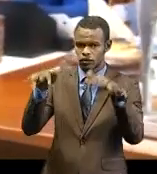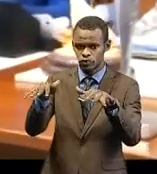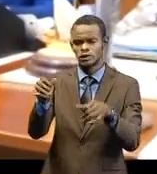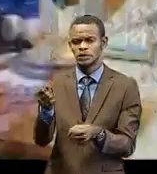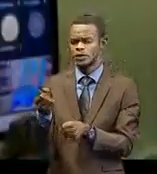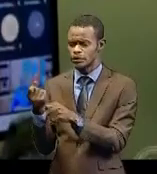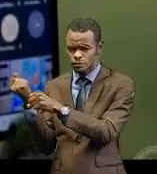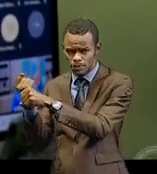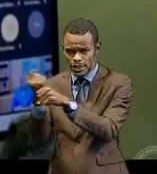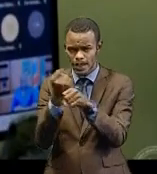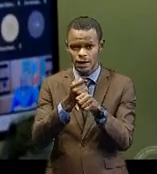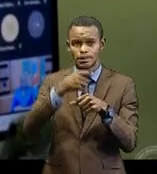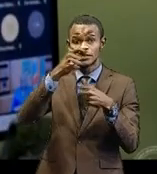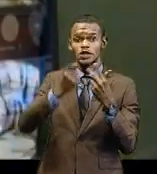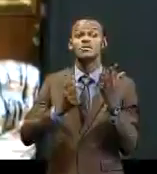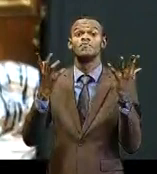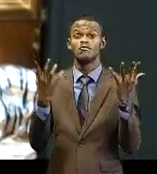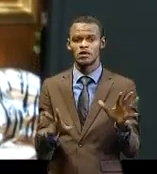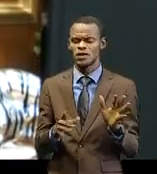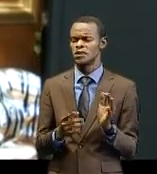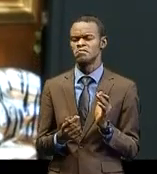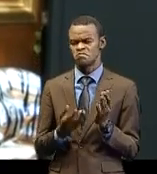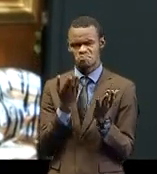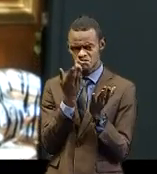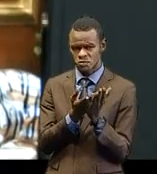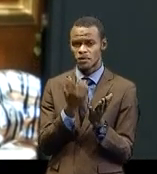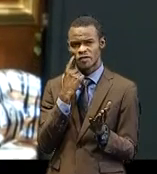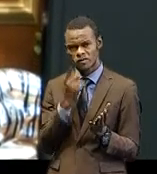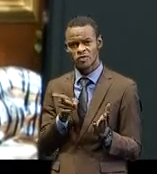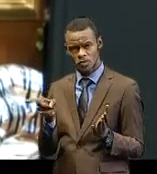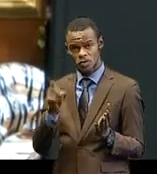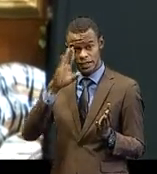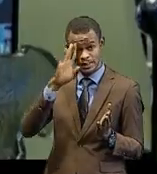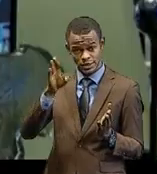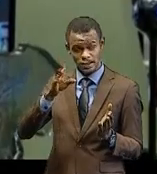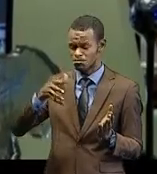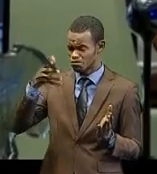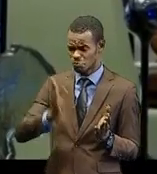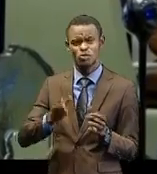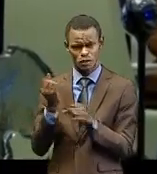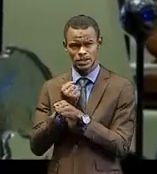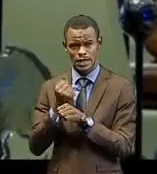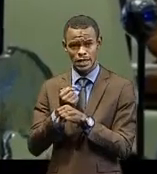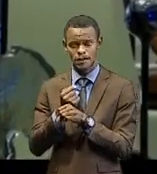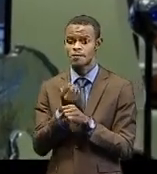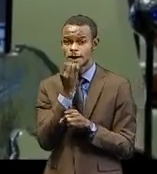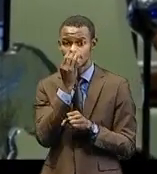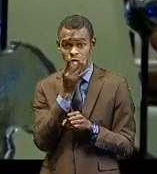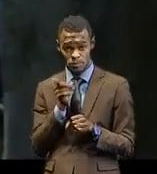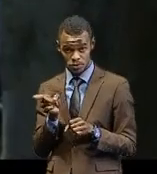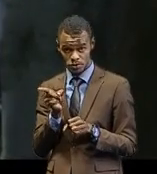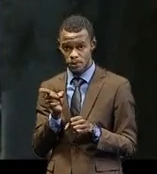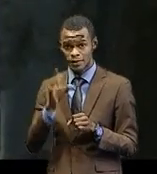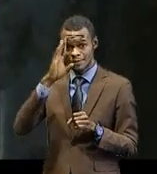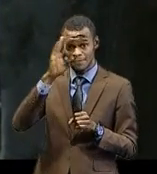ces corps de l'armée pour les travaux d'infrastructure. L'impliqué contribuerait à coup sûr à créer une nouvelle culture